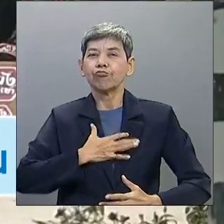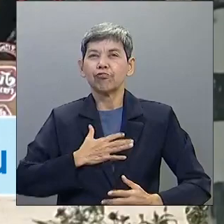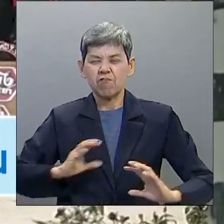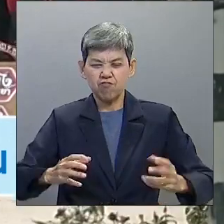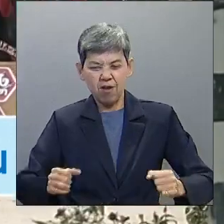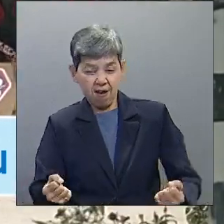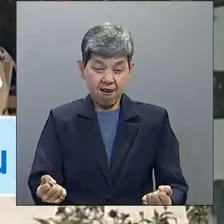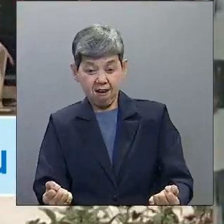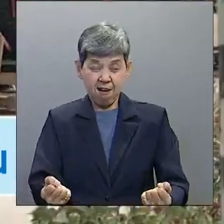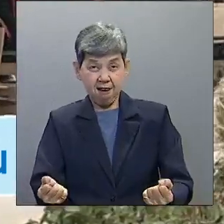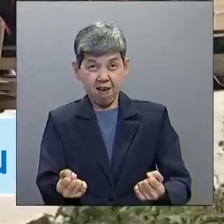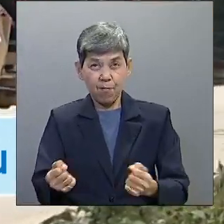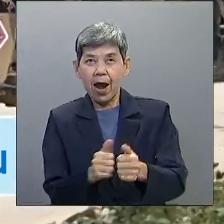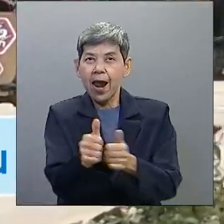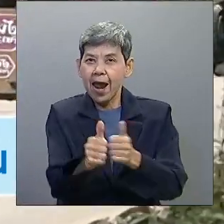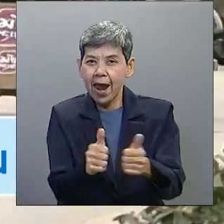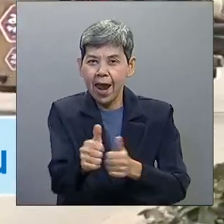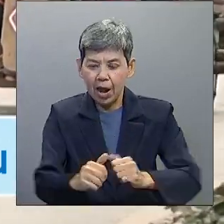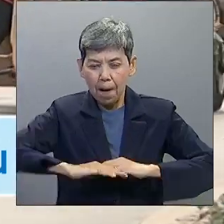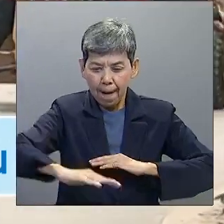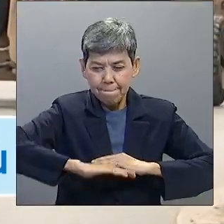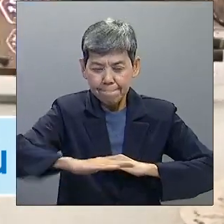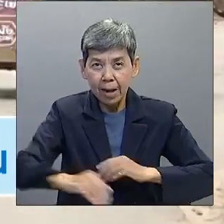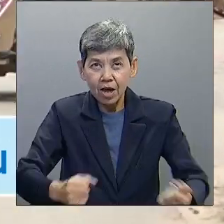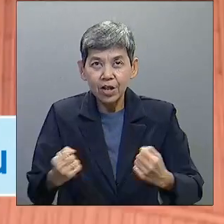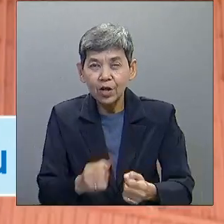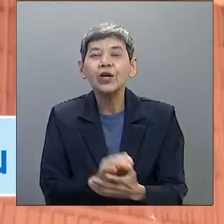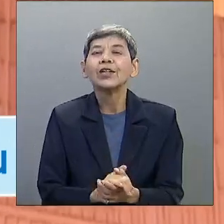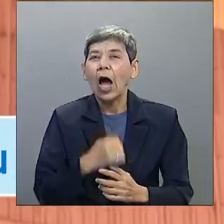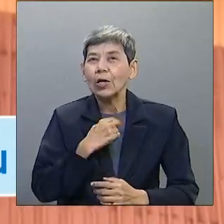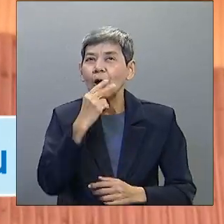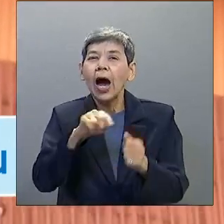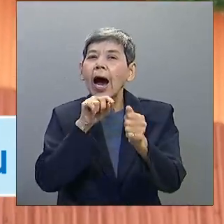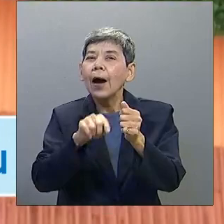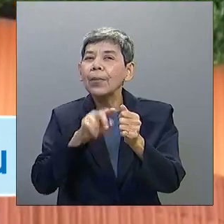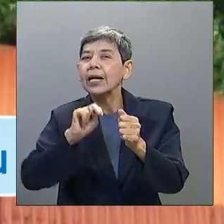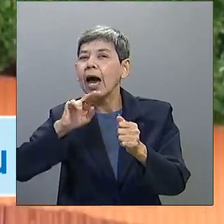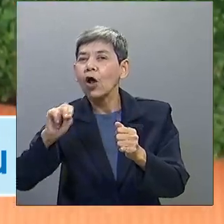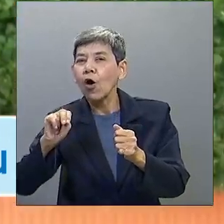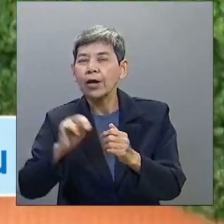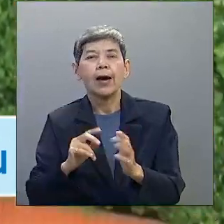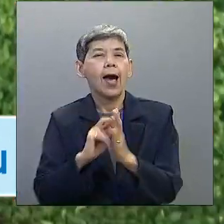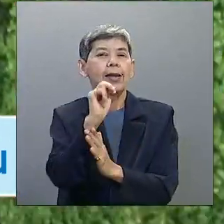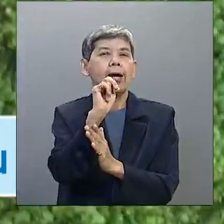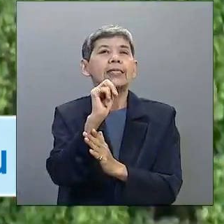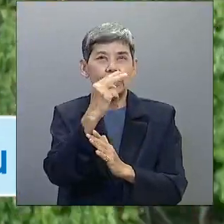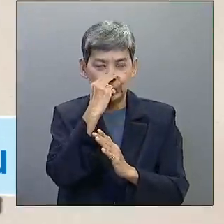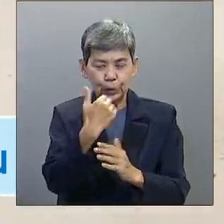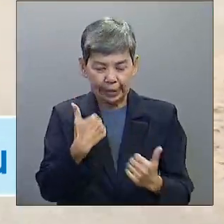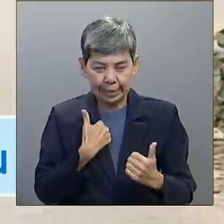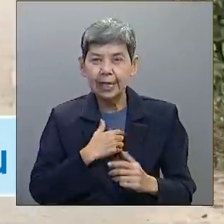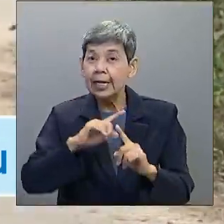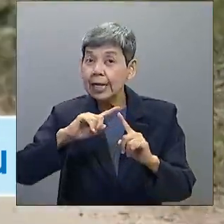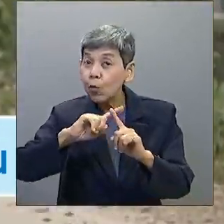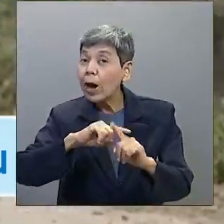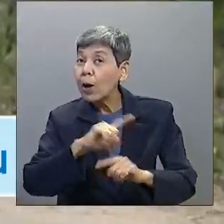สนามที่1ศึกชิงแชมป์ทางเรียบถ่ายทอดสดจากบ้านขุนสถานอำเภอนาน้อยจังหวัดน่านเมื่อวันอาทิตย์ที่8มกราคม